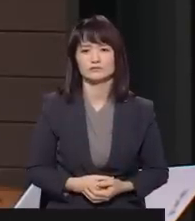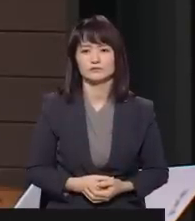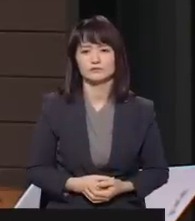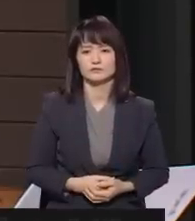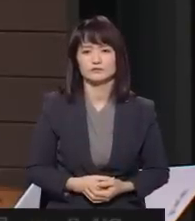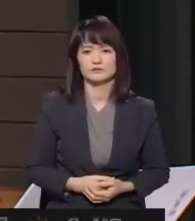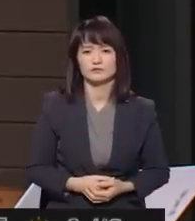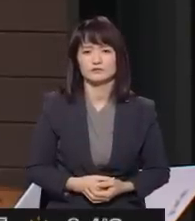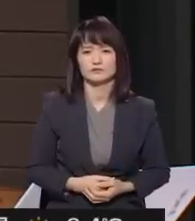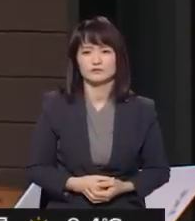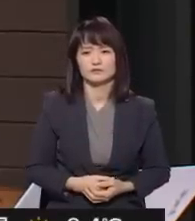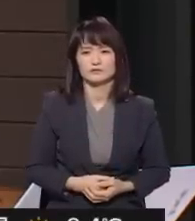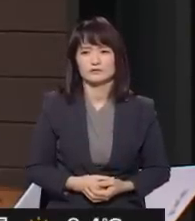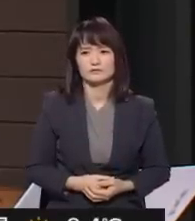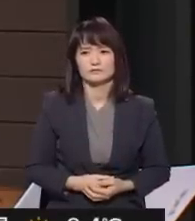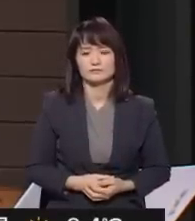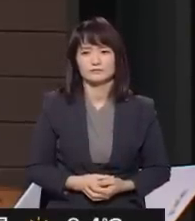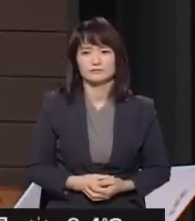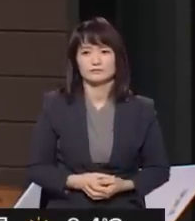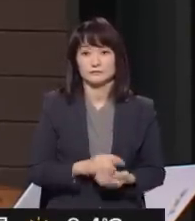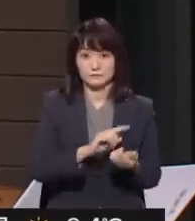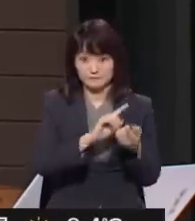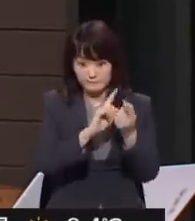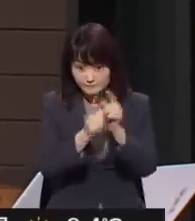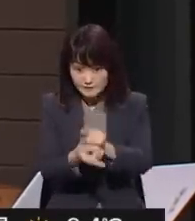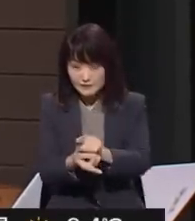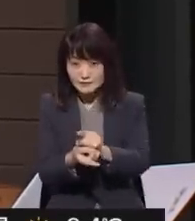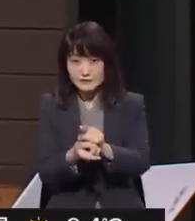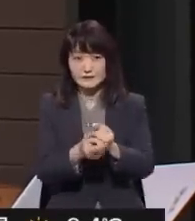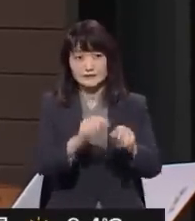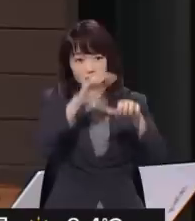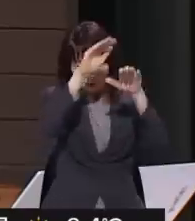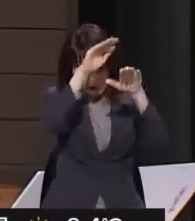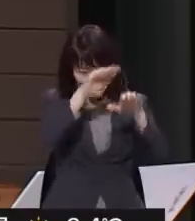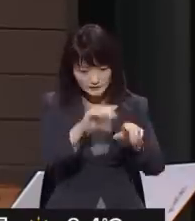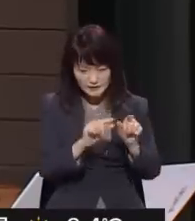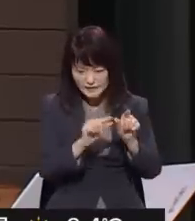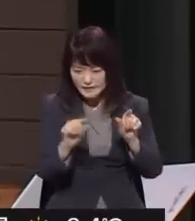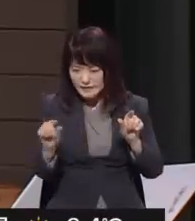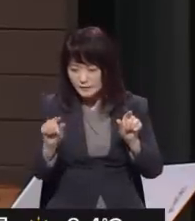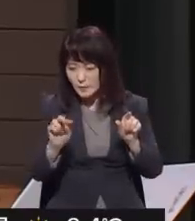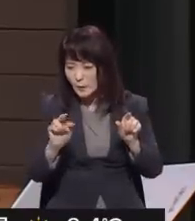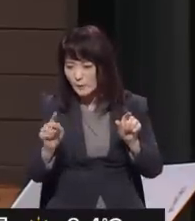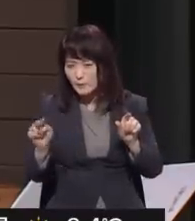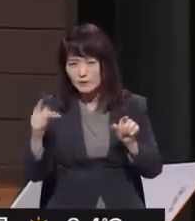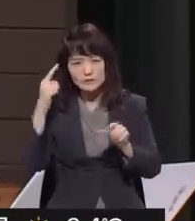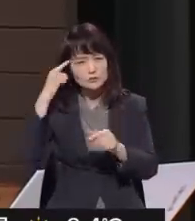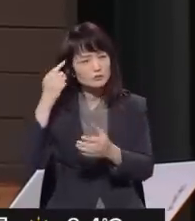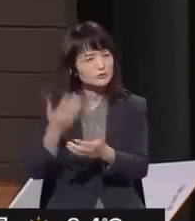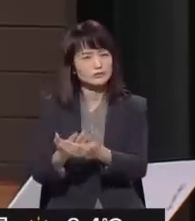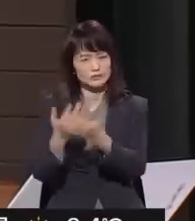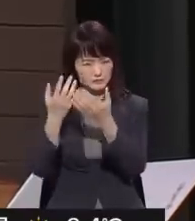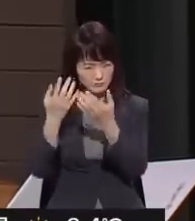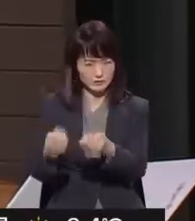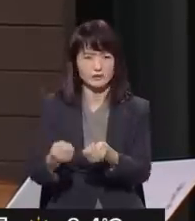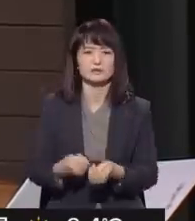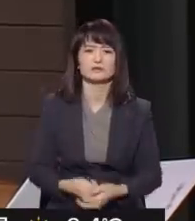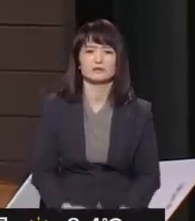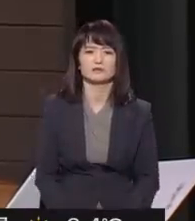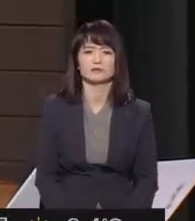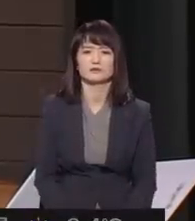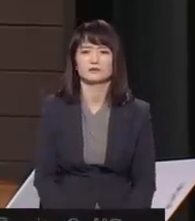자 대신 정말 약간의 각색을 했습니다 너무 충격적인 내용이 많아서 약간의